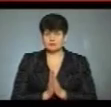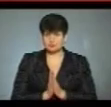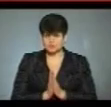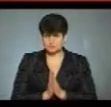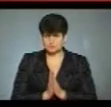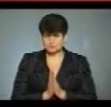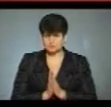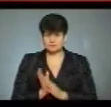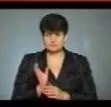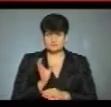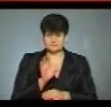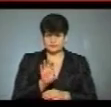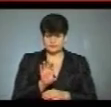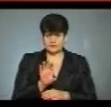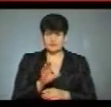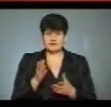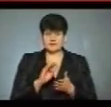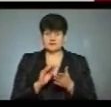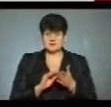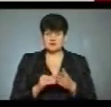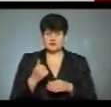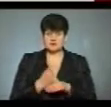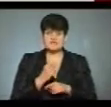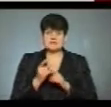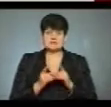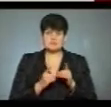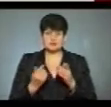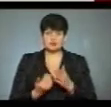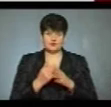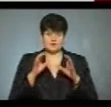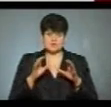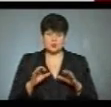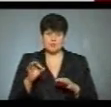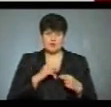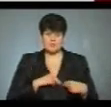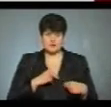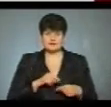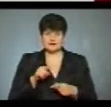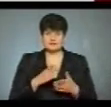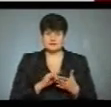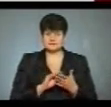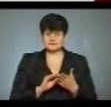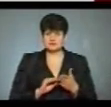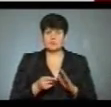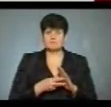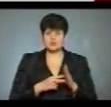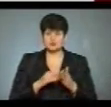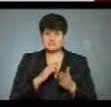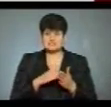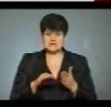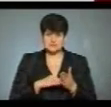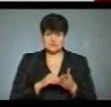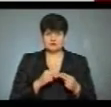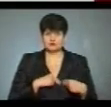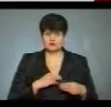в ефір відеоінформацію, де прописані основні зміни нового законопроекту про працю. Там йдеться про те, що планують скасувати паперові